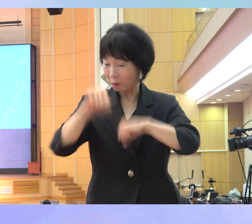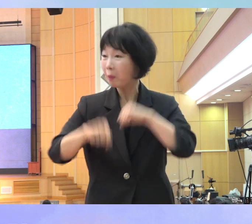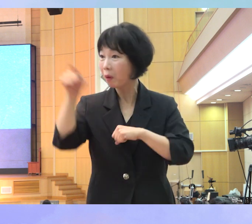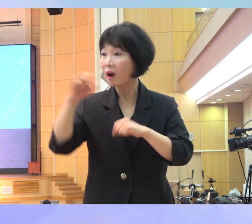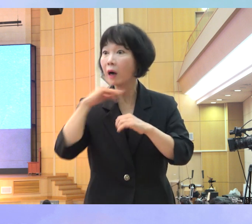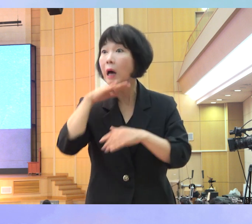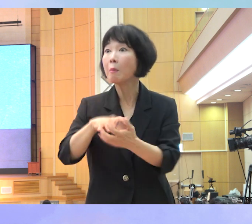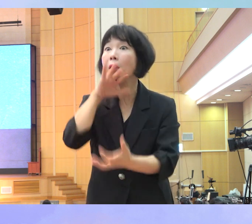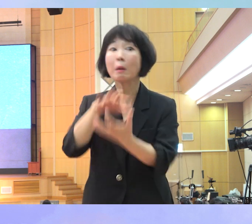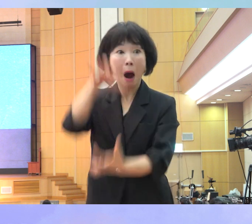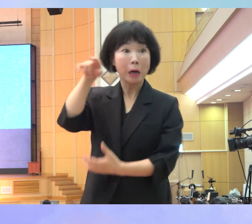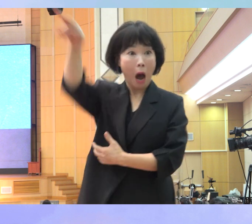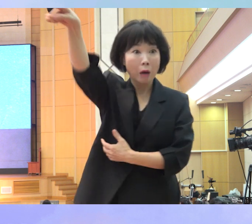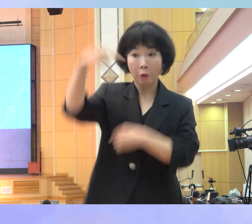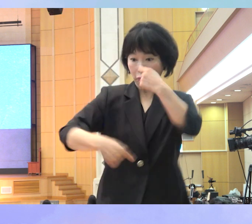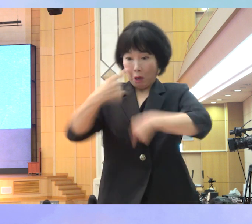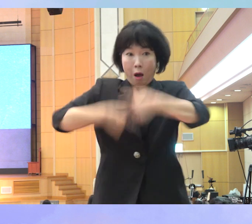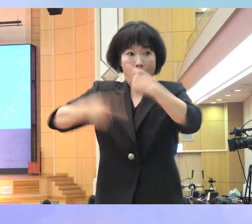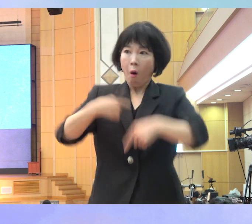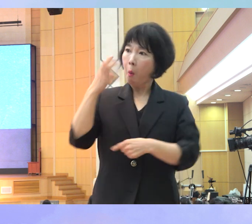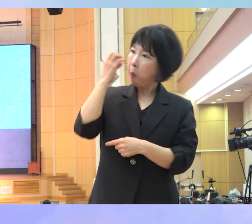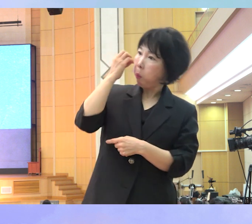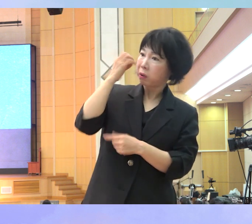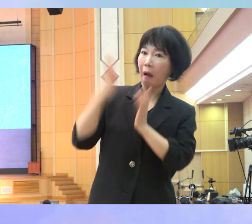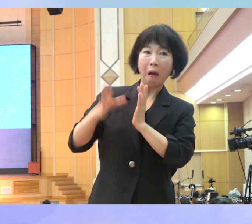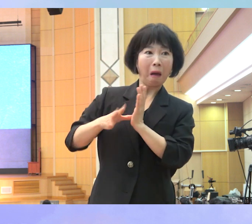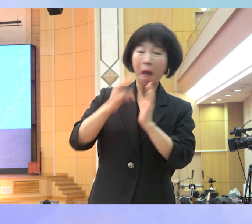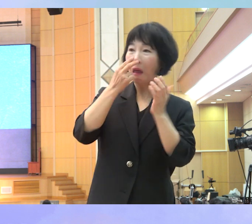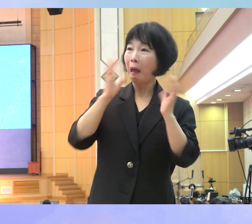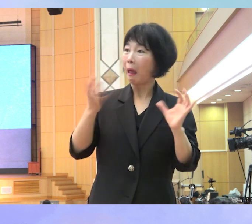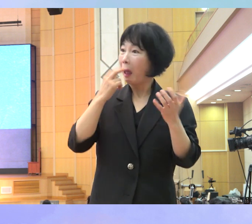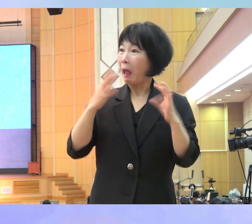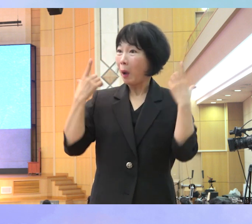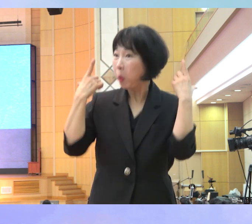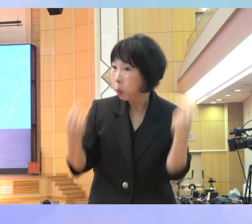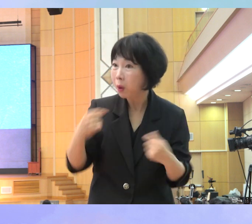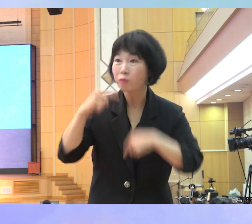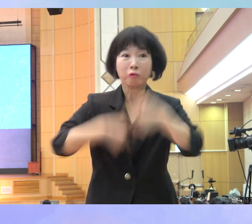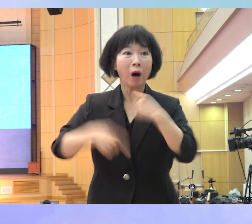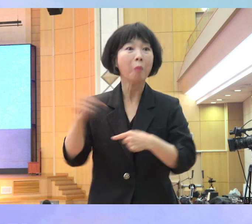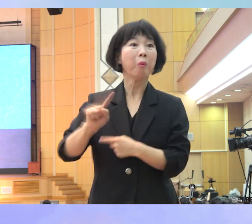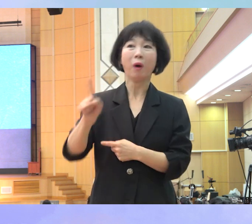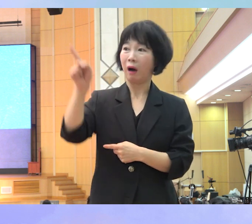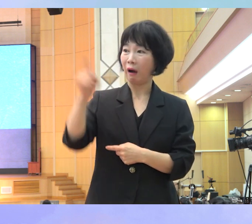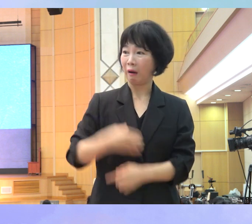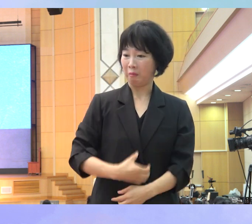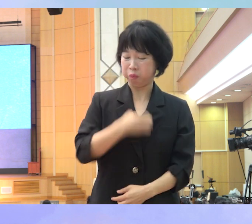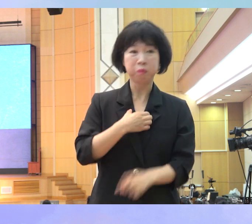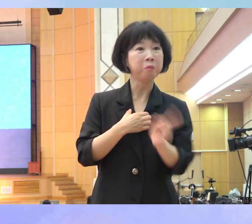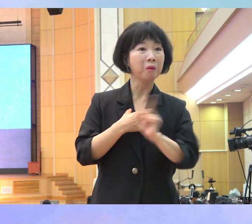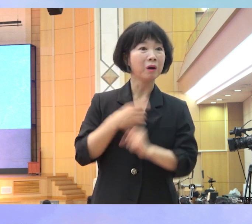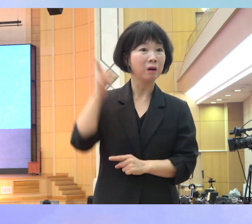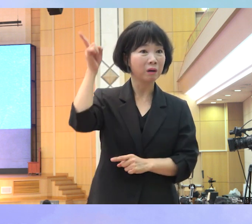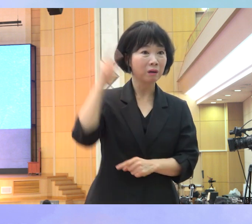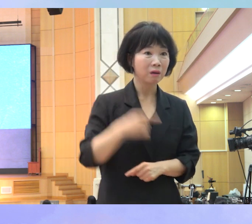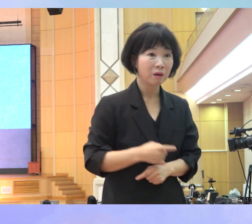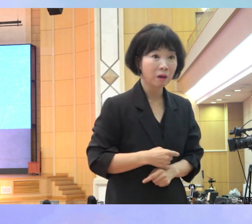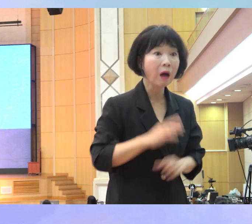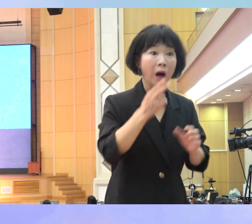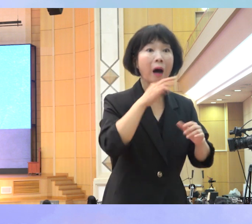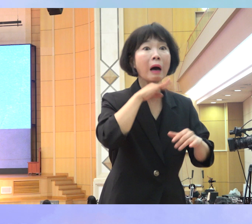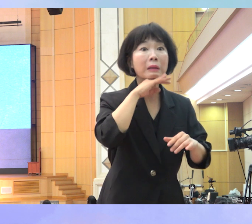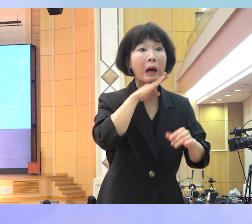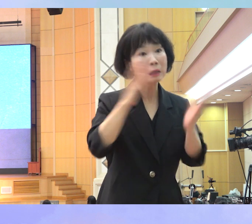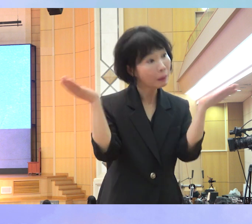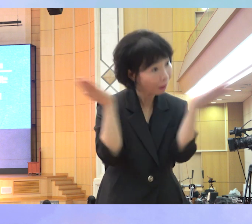왜 어린아이처럼 그렇게 말을 하느냐, 그런 말도 하지 않습니까? 고린도전서 13장 11절 말씀을 한번